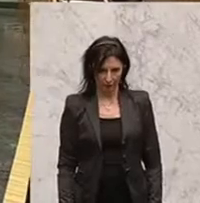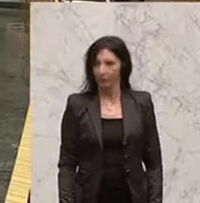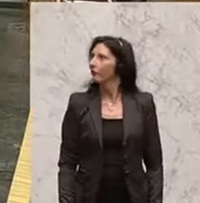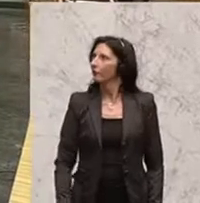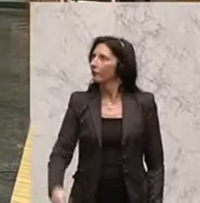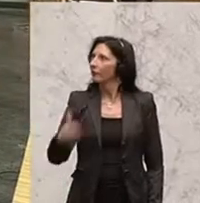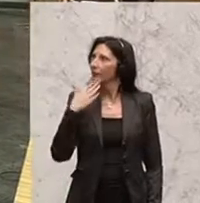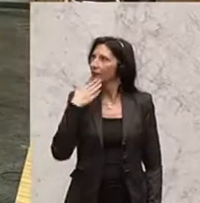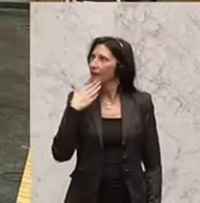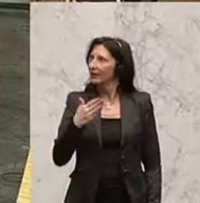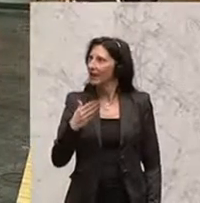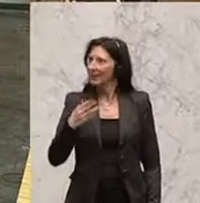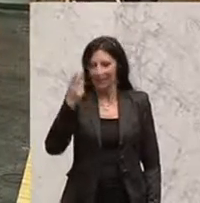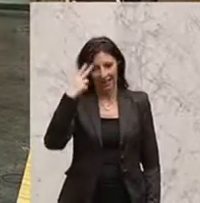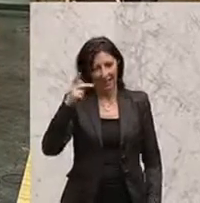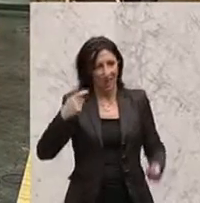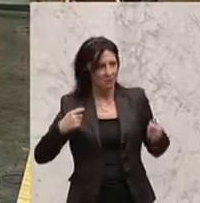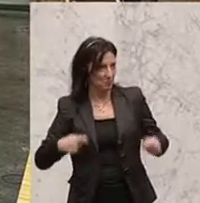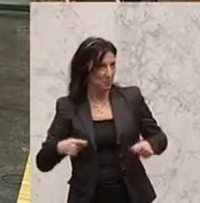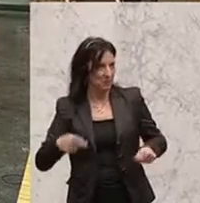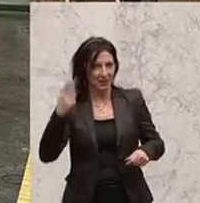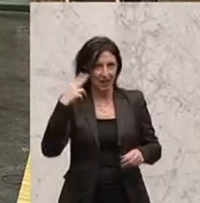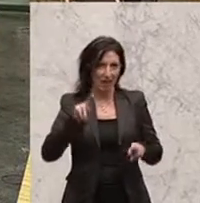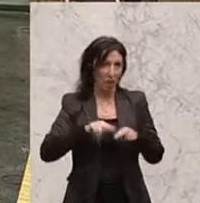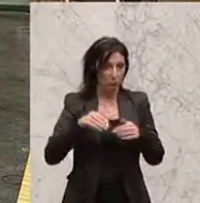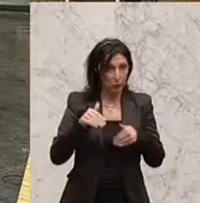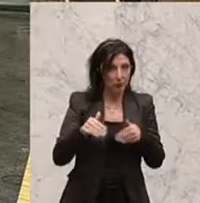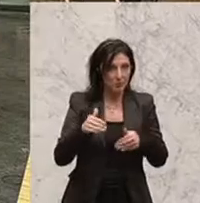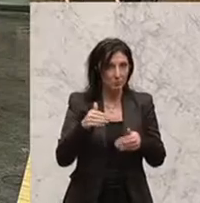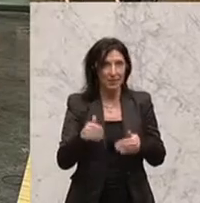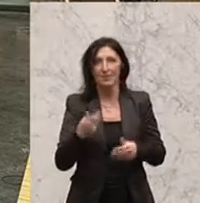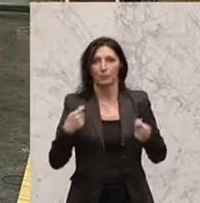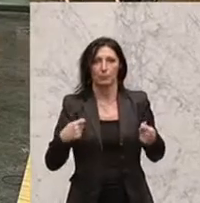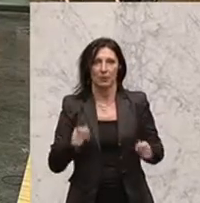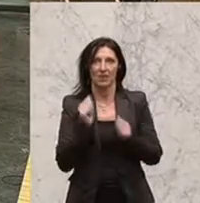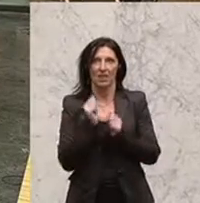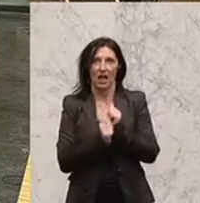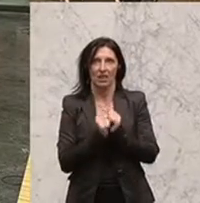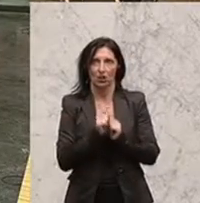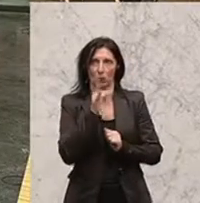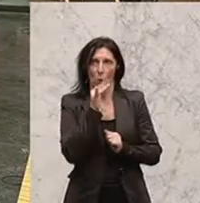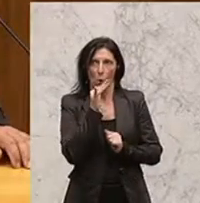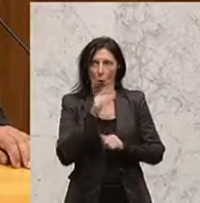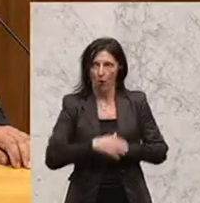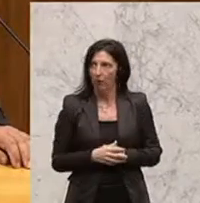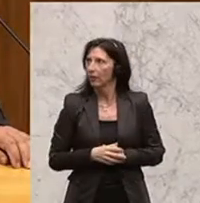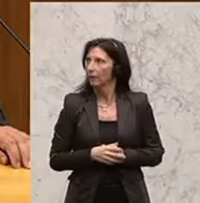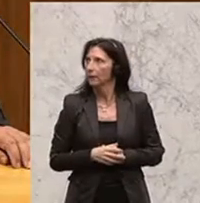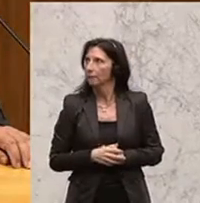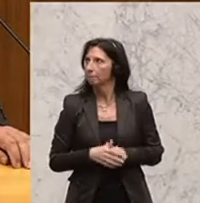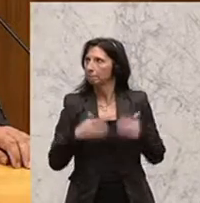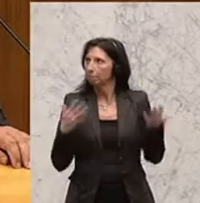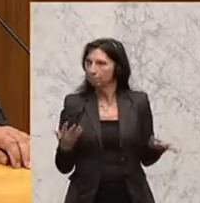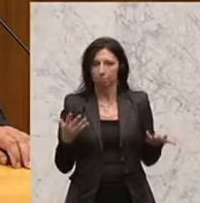Danke, Herr Präsident, Herr Bundesminister, Herr Präsident des Rechnungshofes. Laut Fiskalrat